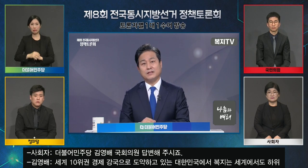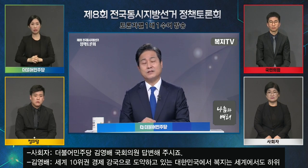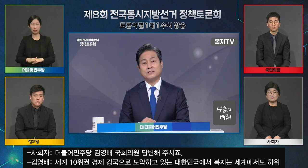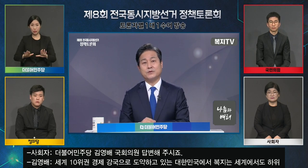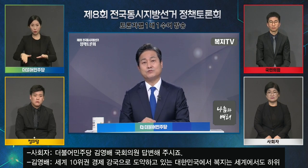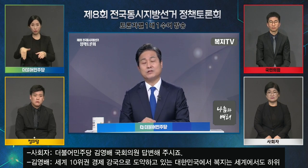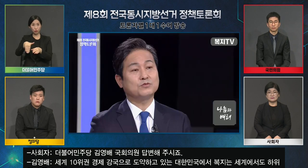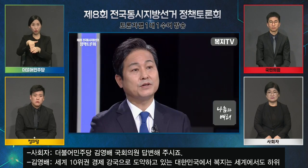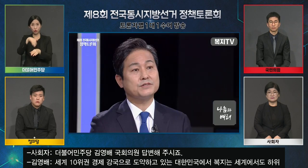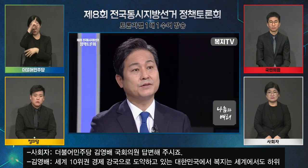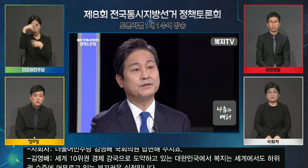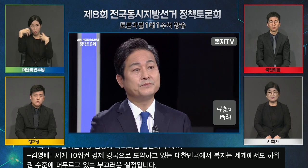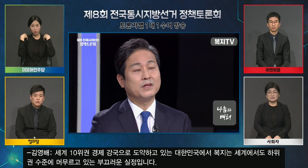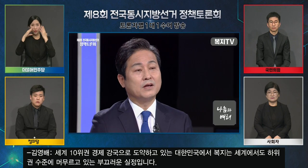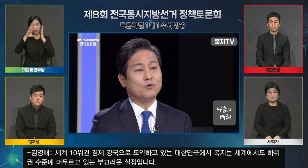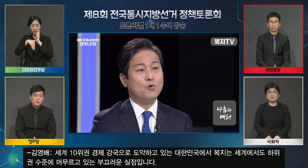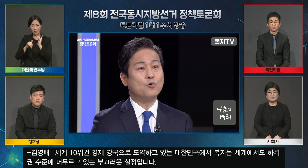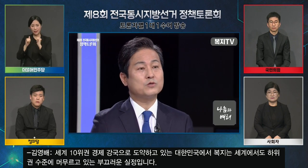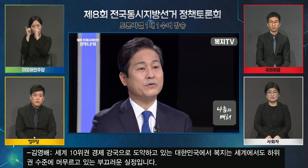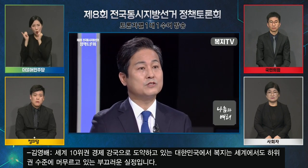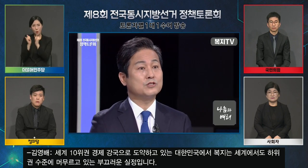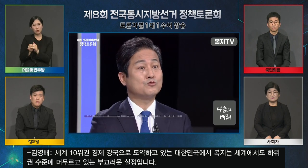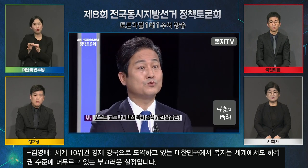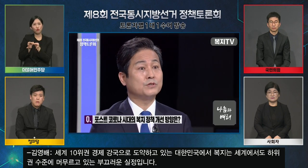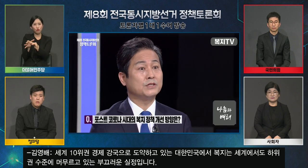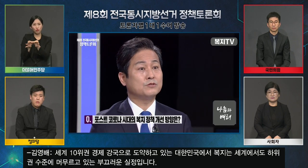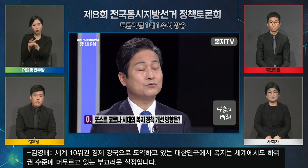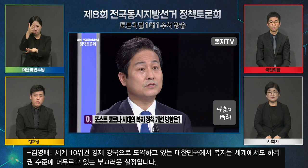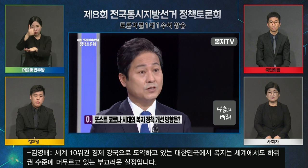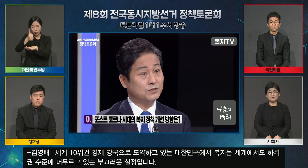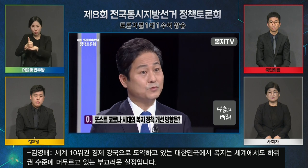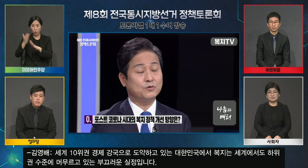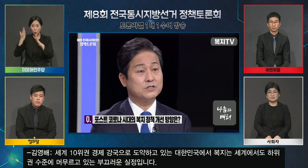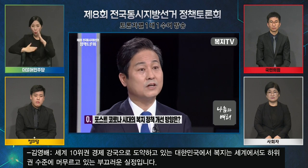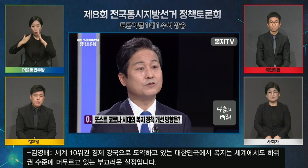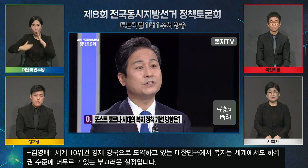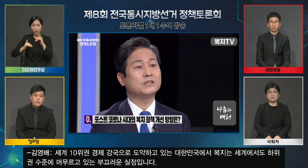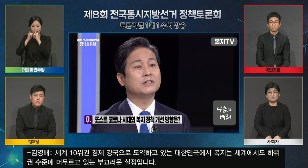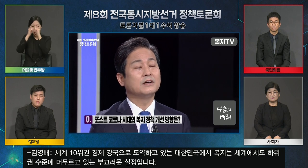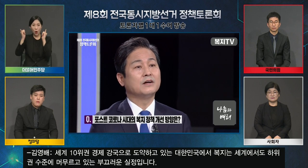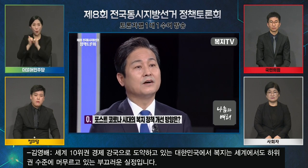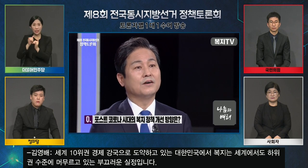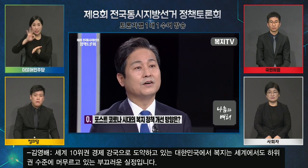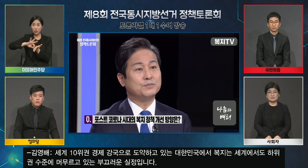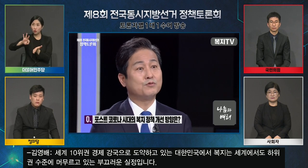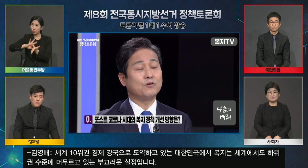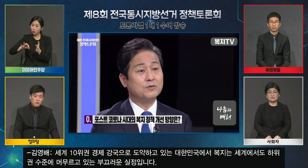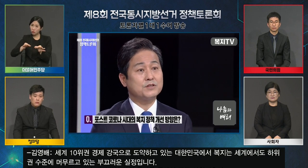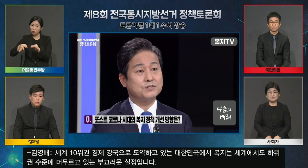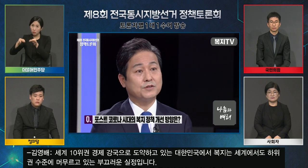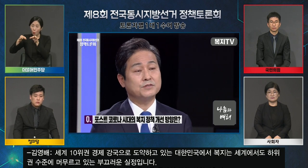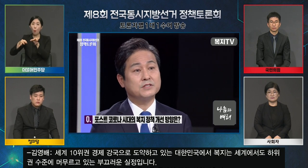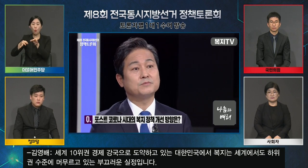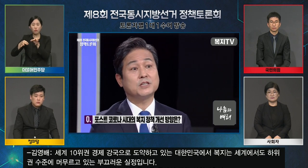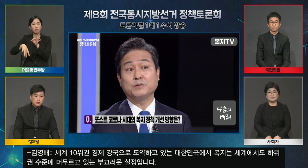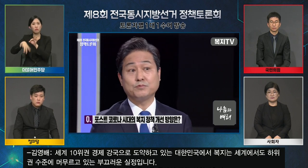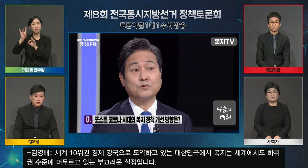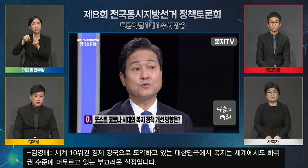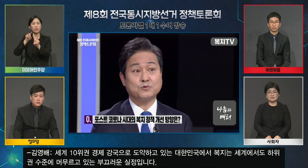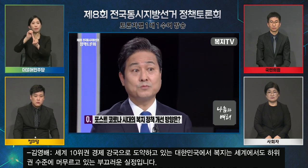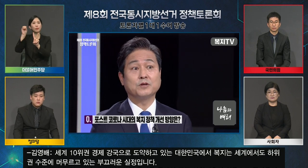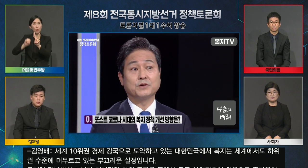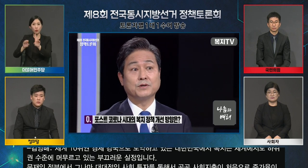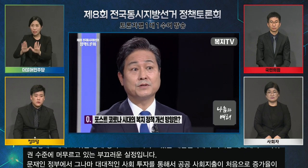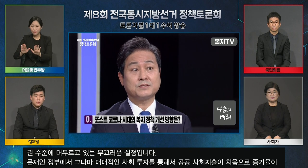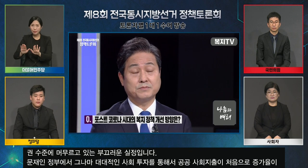대대적인 사회 투자를 통해서 공공사회 지출이 처음으로 증가율이 2%를 넘어서서요. 지금 12